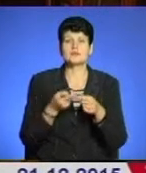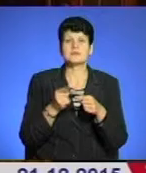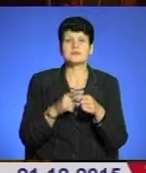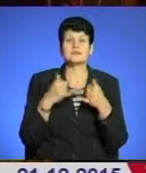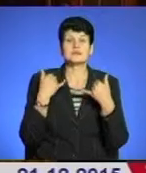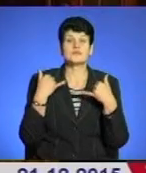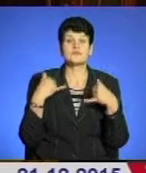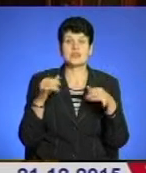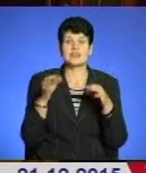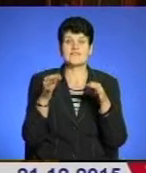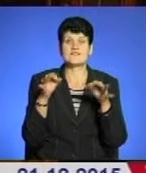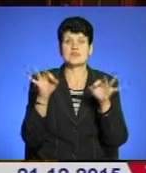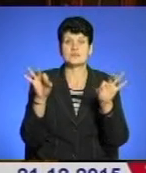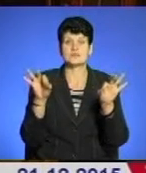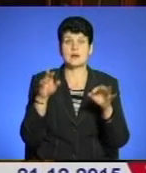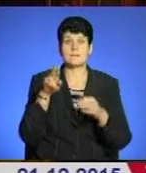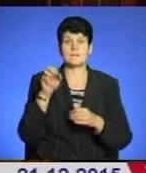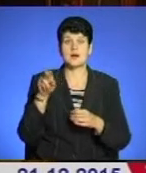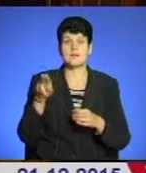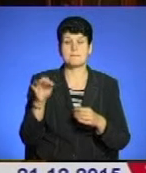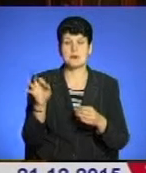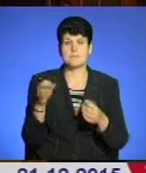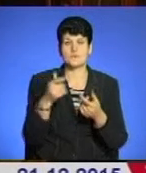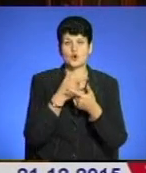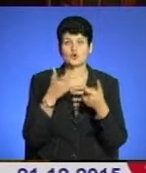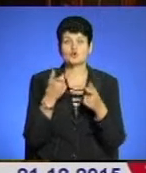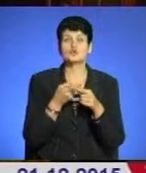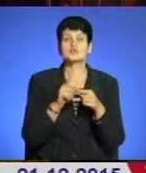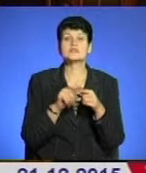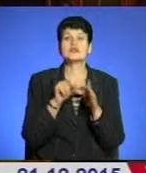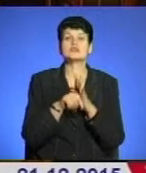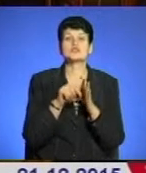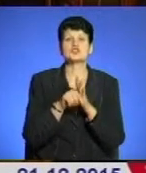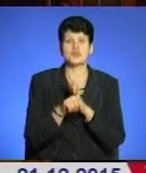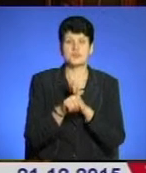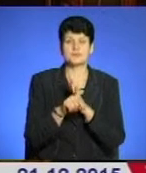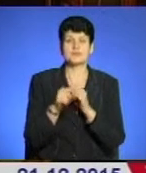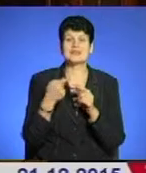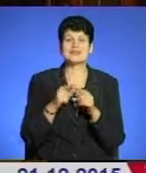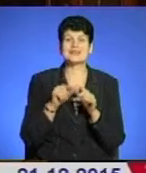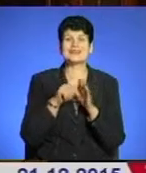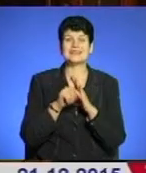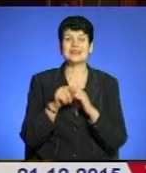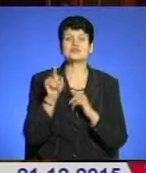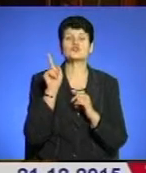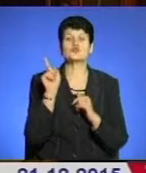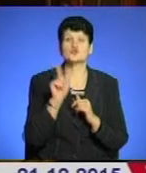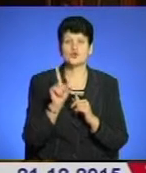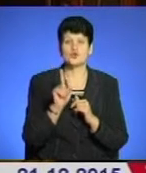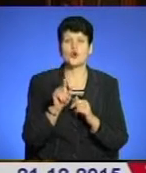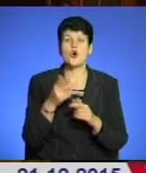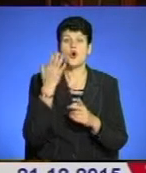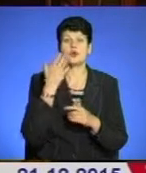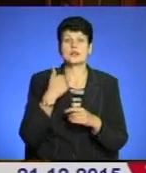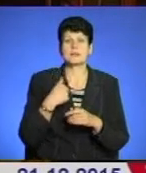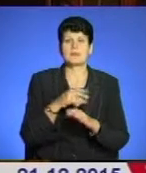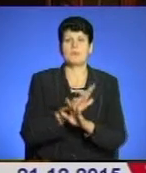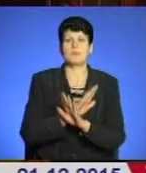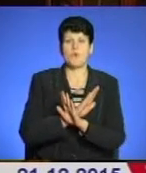надзвичайний відпуск, який папа проголошує. Отже, що цей відпуск означає? Це значить, що коли ми помремо,